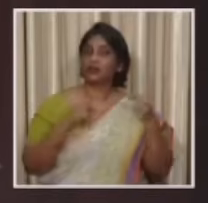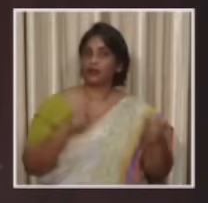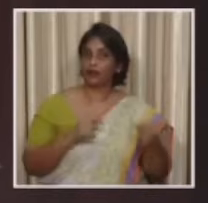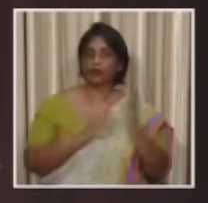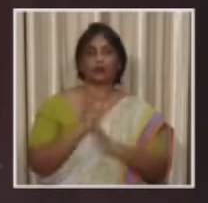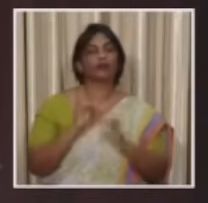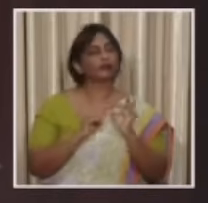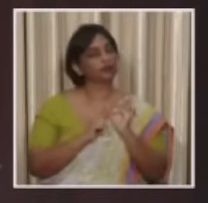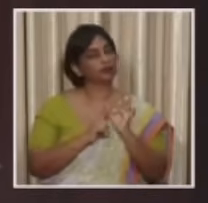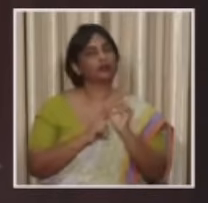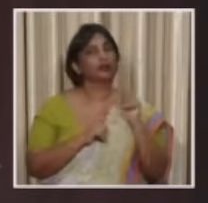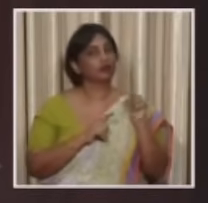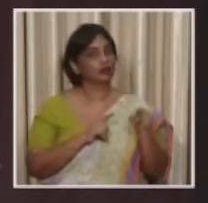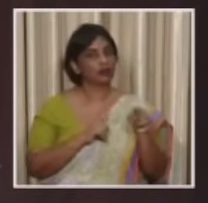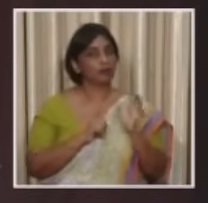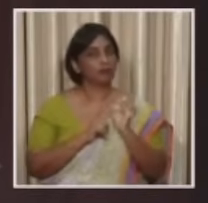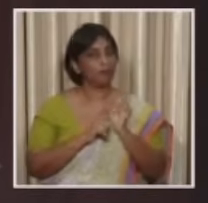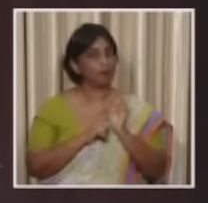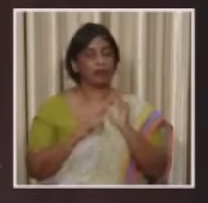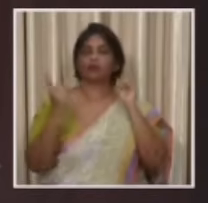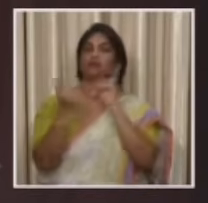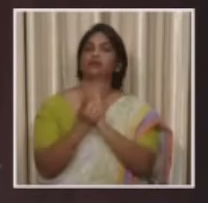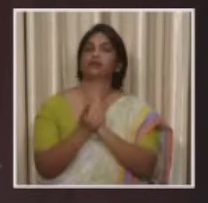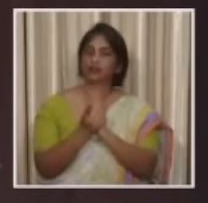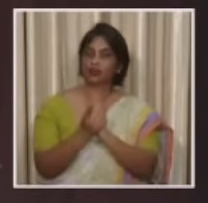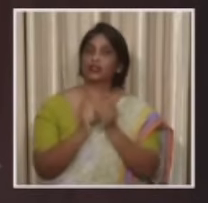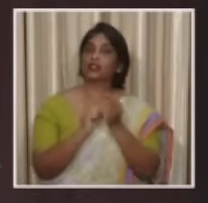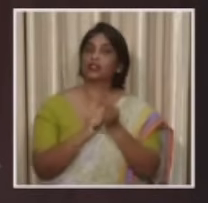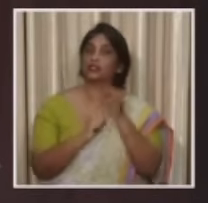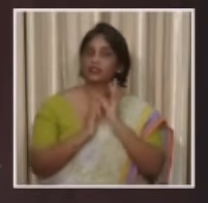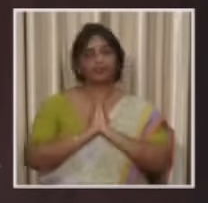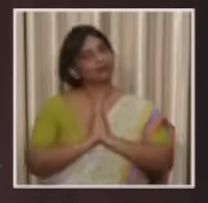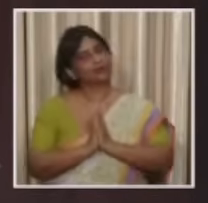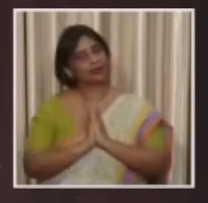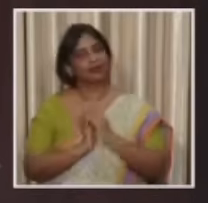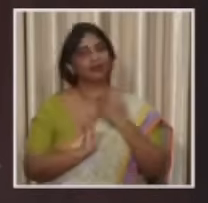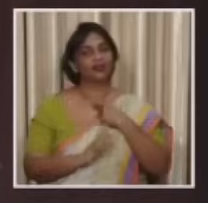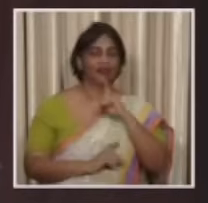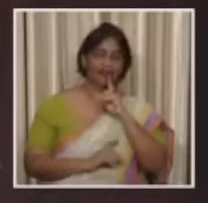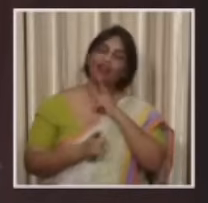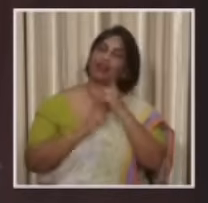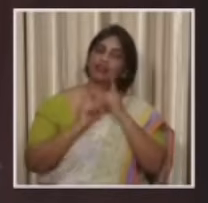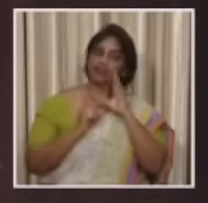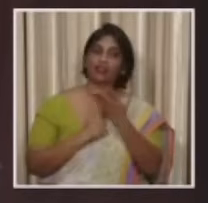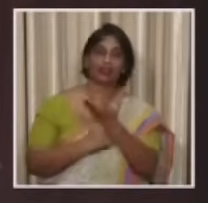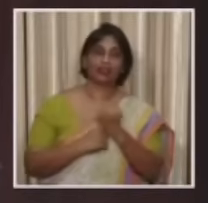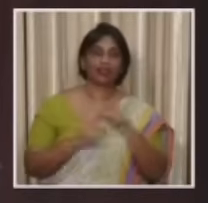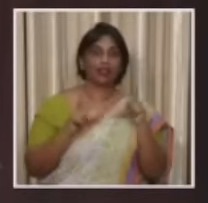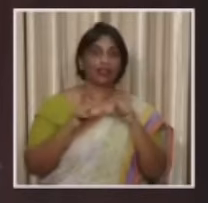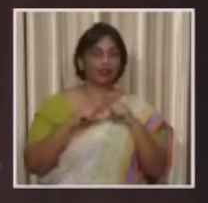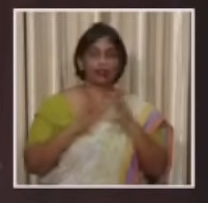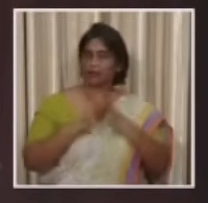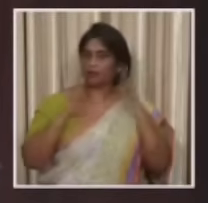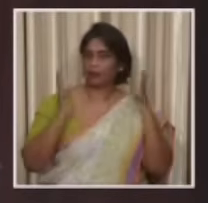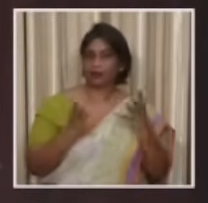මන්ත්‍රීවරු මේ අය පුද්ගලිකව ගිහිල්ලා ජනාධිපතිතුමාට වැඳ වැටලා කතා බහ කරලා අරගෙන තියෙනවා බලපත්‍ර අති